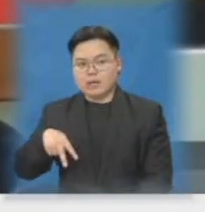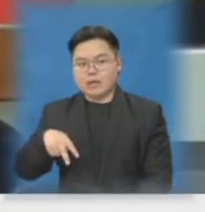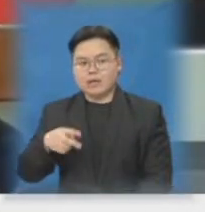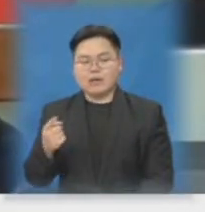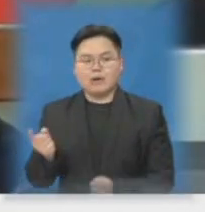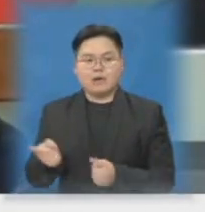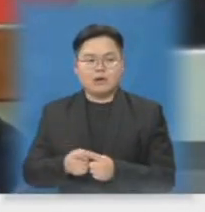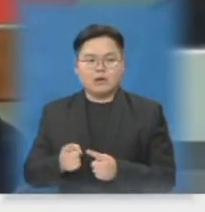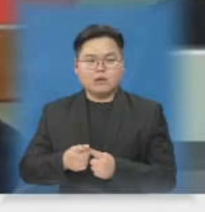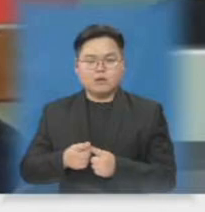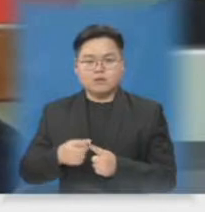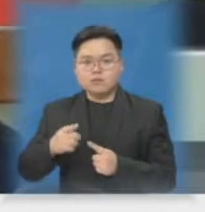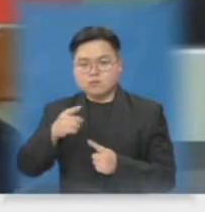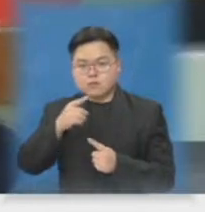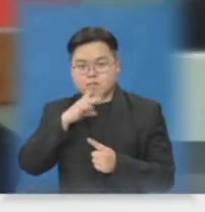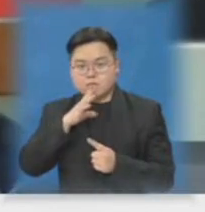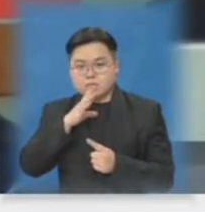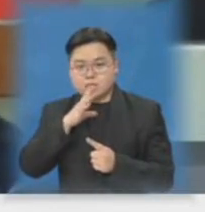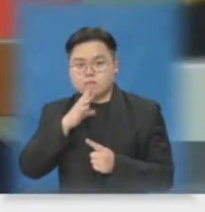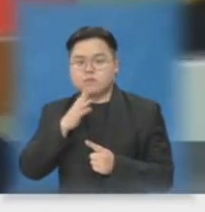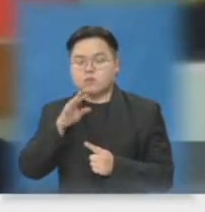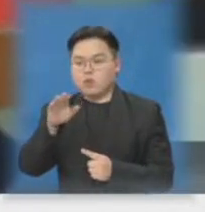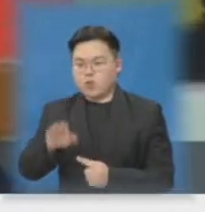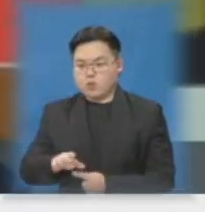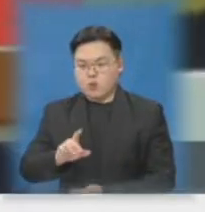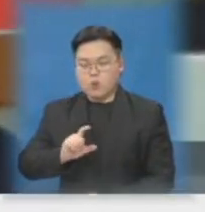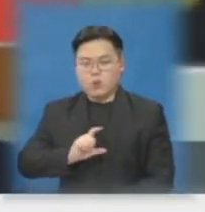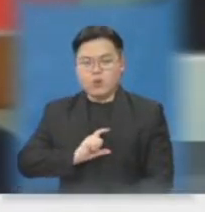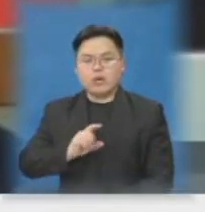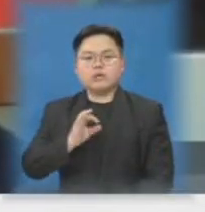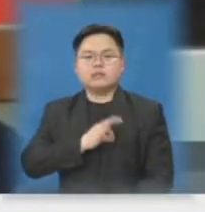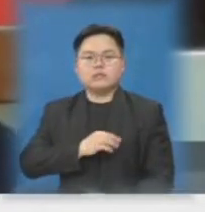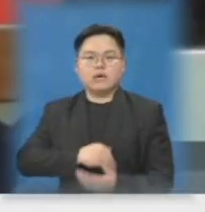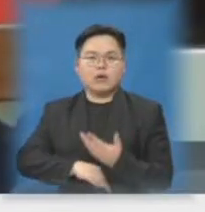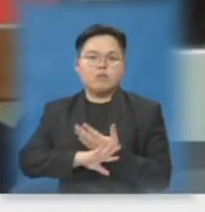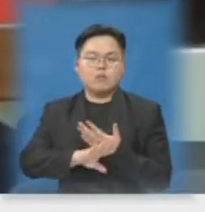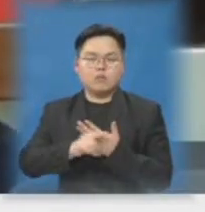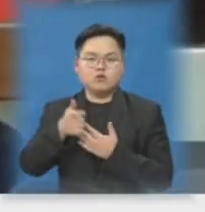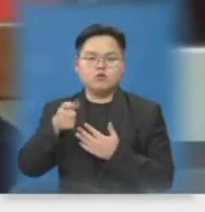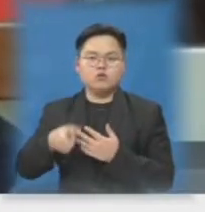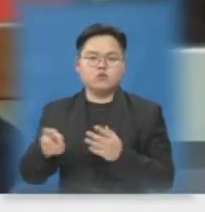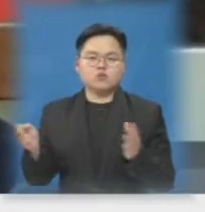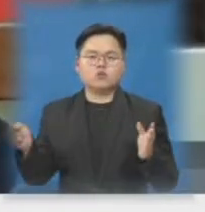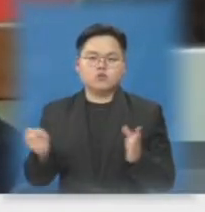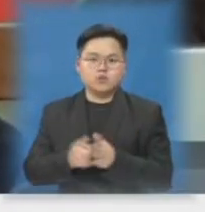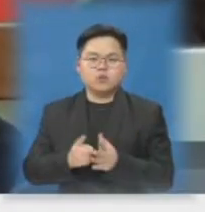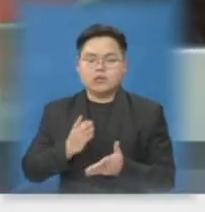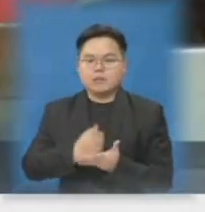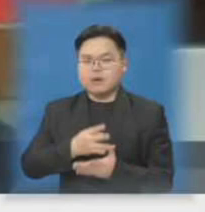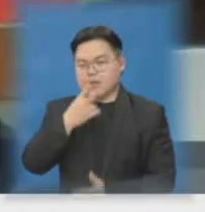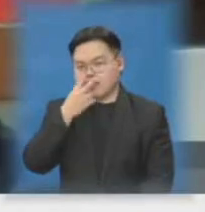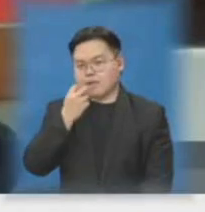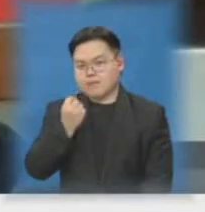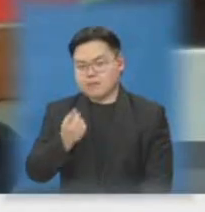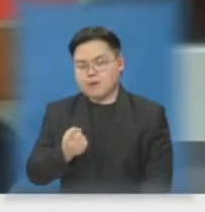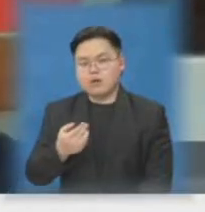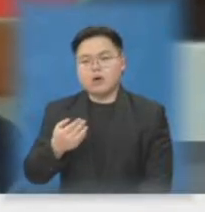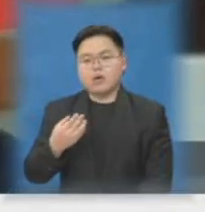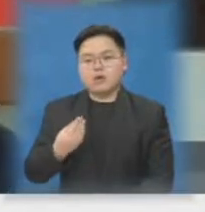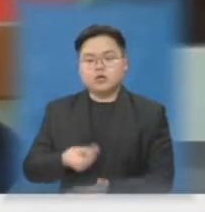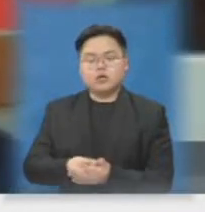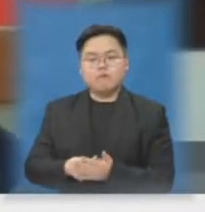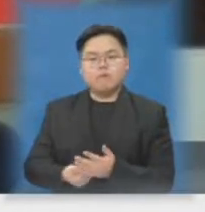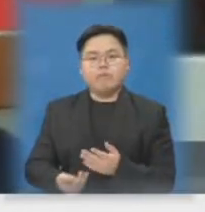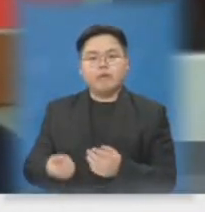бас ялтчгүй өнөө цаг үед тэр тусмаа хүүхдийн эрх ашигч зөрчигдөж байгаа асуудлууд дээр бас чухал байгаа нь бас одоо ингэж илэрхий байна. А зөвхөн энийн